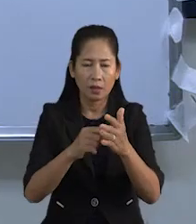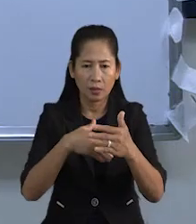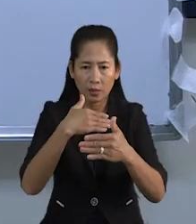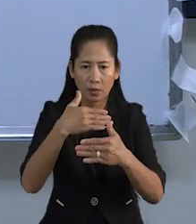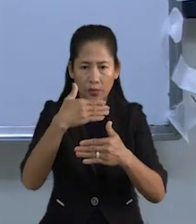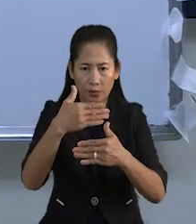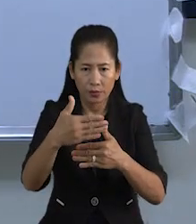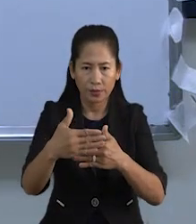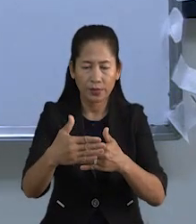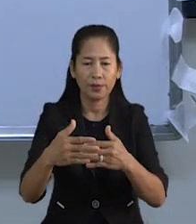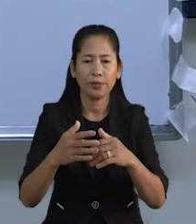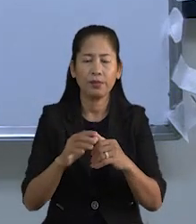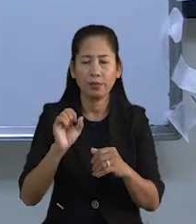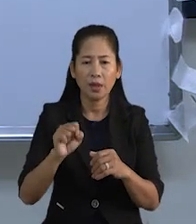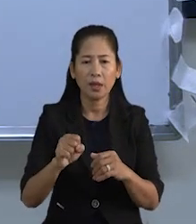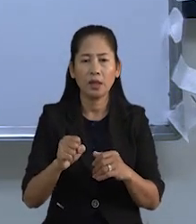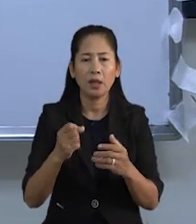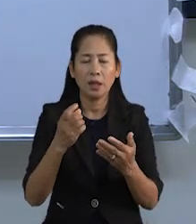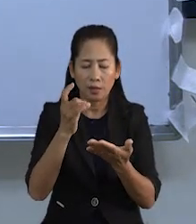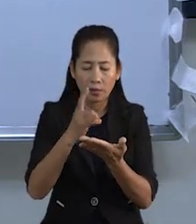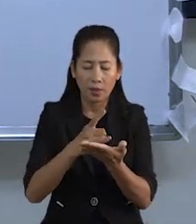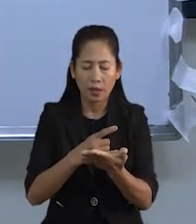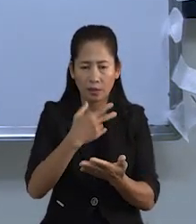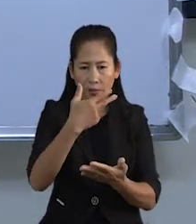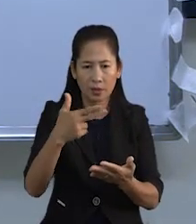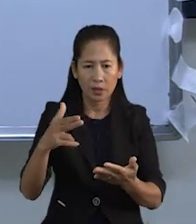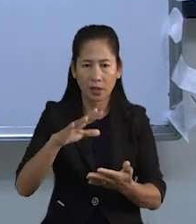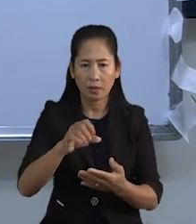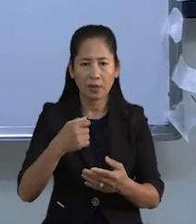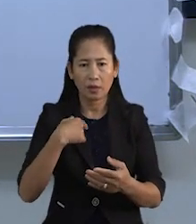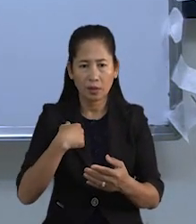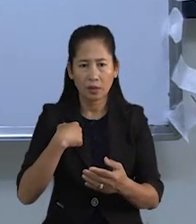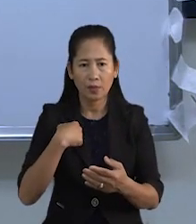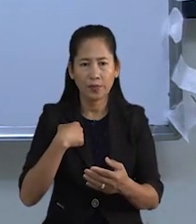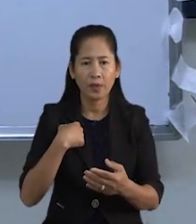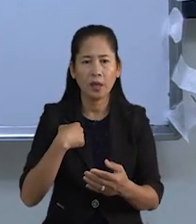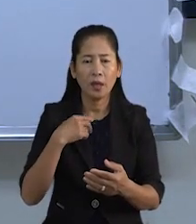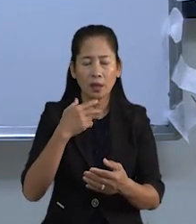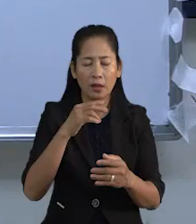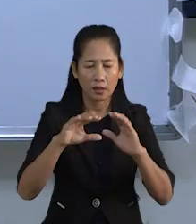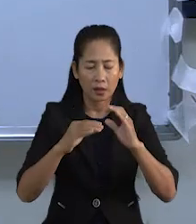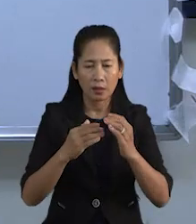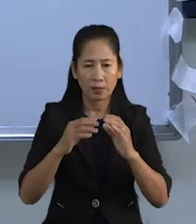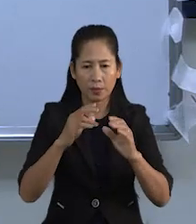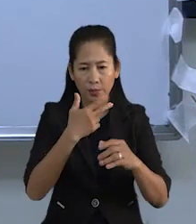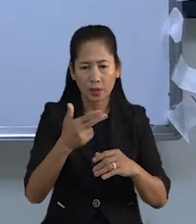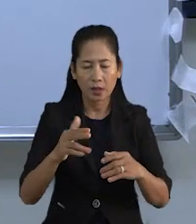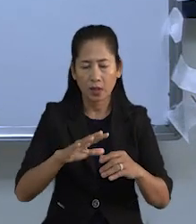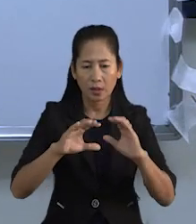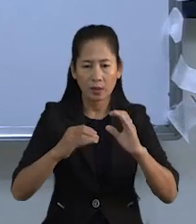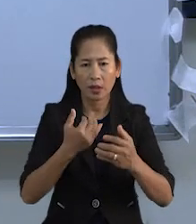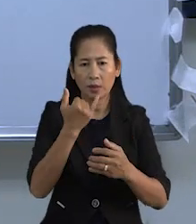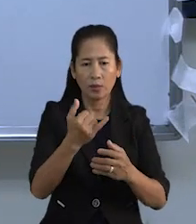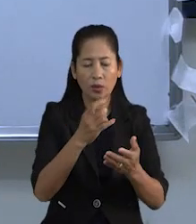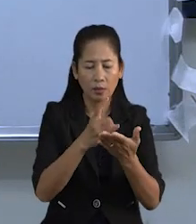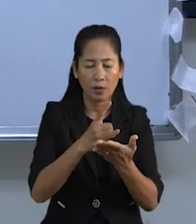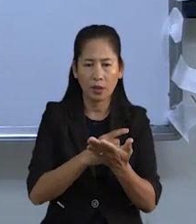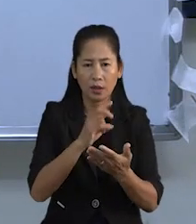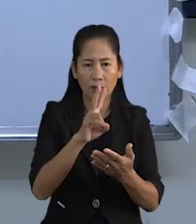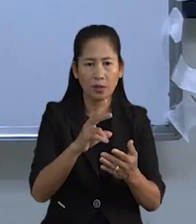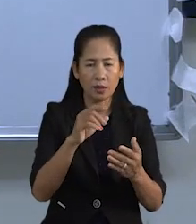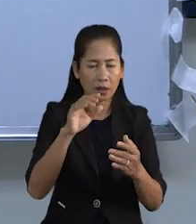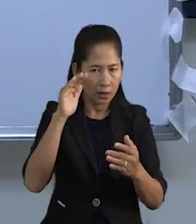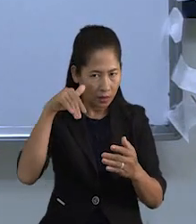បន្តបន្ទាប់ទៀតបាទអញ្ចឹងមេរៀនភាសាខ្មែររបស់លោកគ្រូណាថ្នាក់ភាសាខ្មែរថ្នាក់ទី6មេរៀនទី